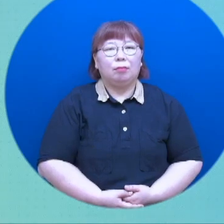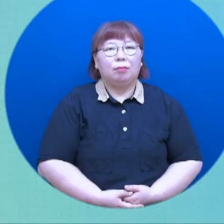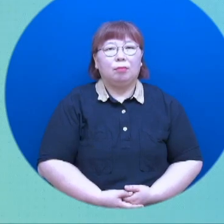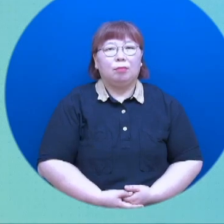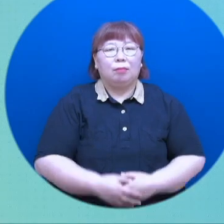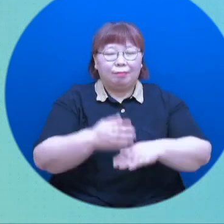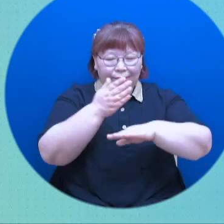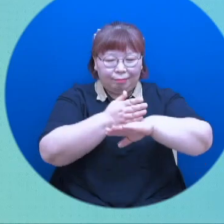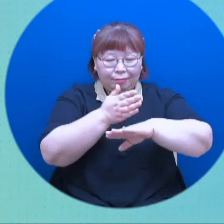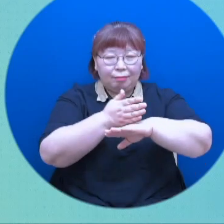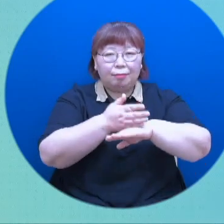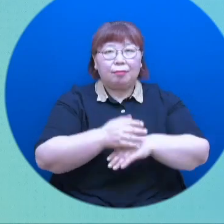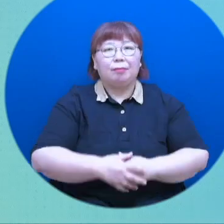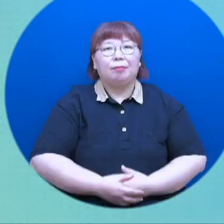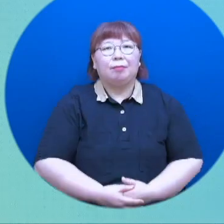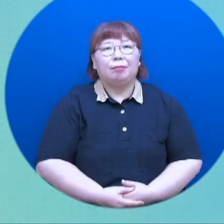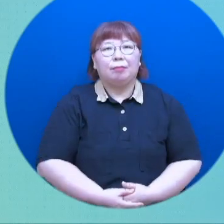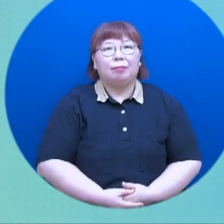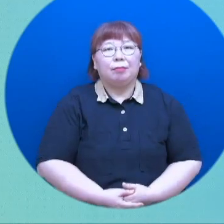감사합니다.